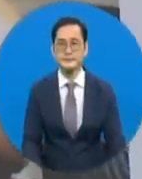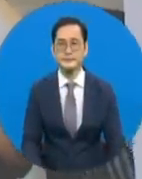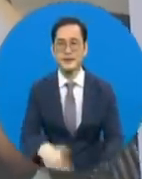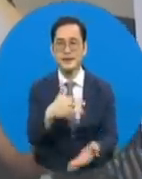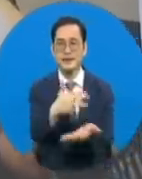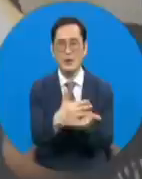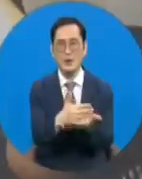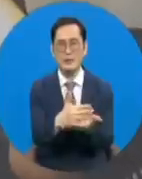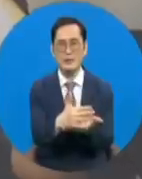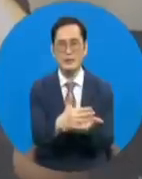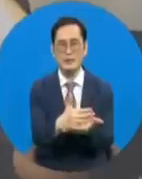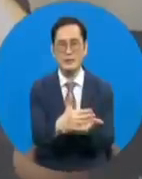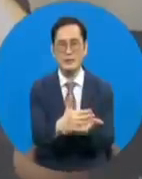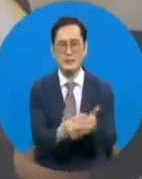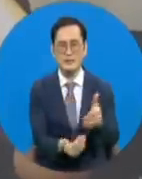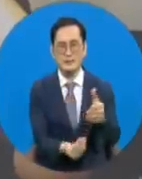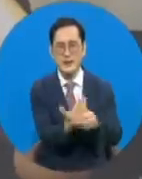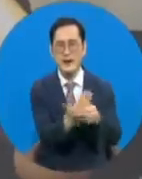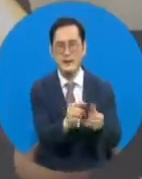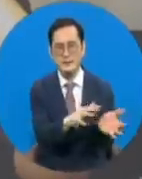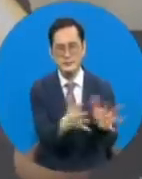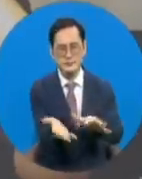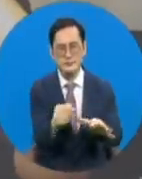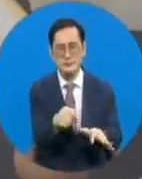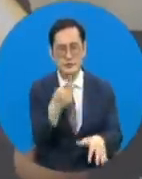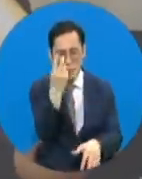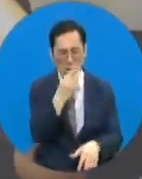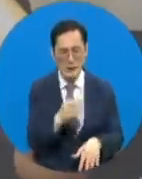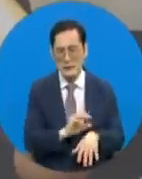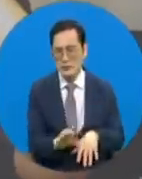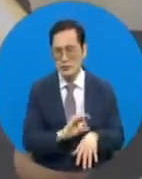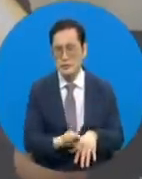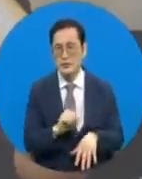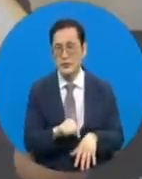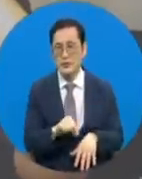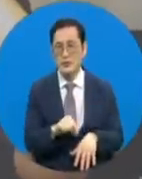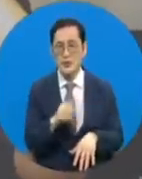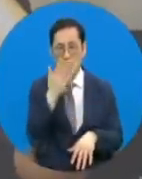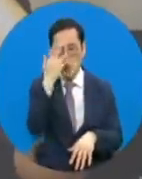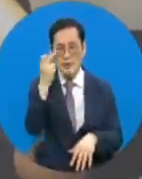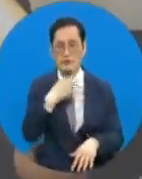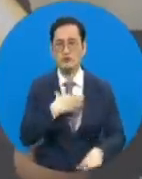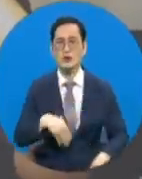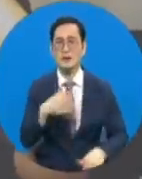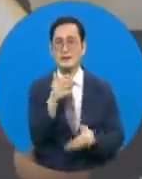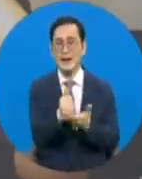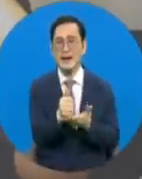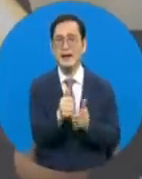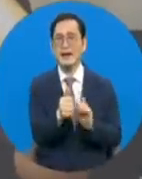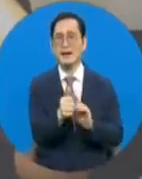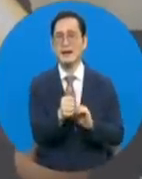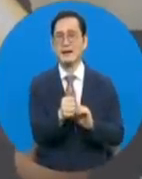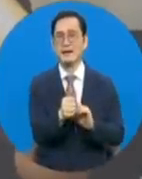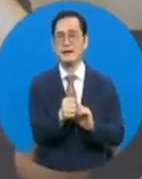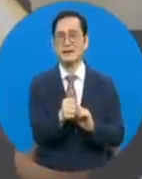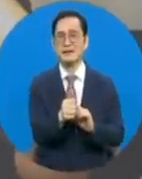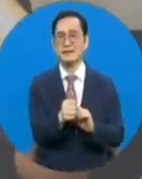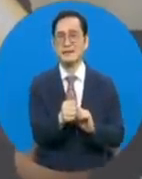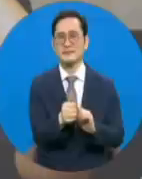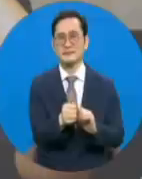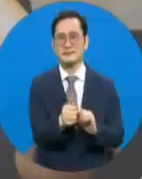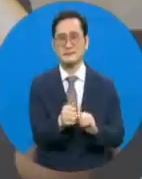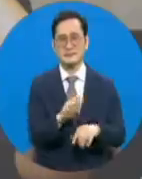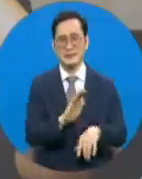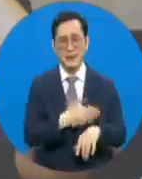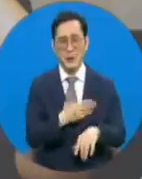이태원 헬로윈 참사 부실 대응으로 구속돼 재판을 받아오다 보석으로 풀려난 박희영 용산구청장이 석방 이튿날인 어제